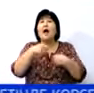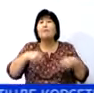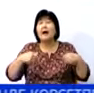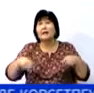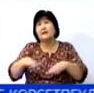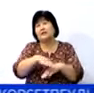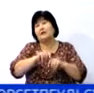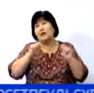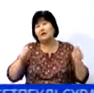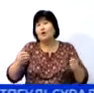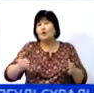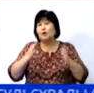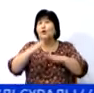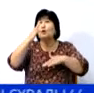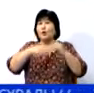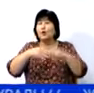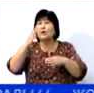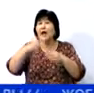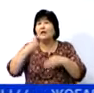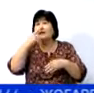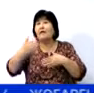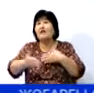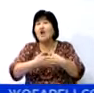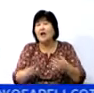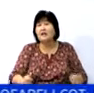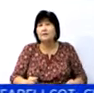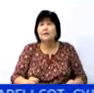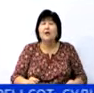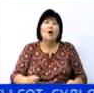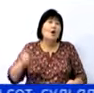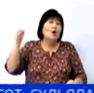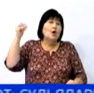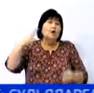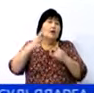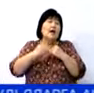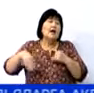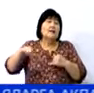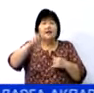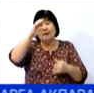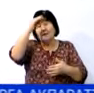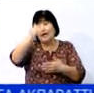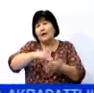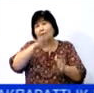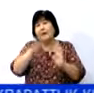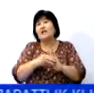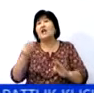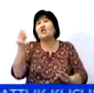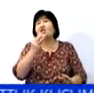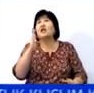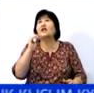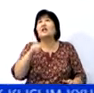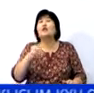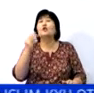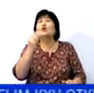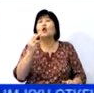игілігіне беріледі. Тұрғын үй құрылысы да аяқталуға жақын. Нұрлы жер мемлекеттік бағдарламасы аясында Шиелі кентінде Шұғыла